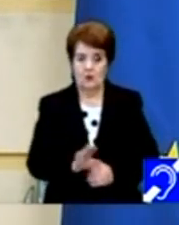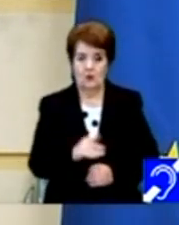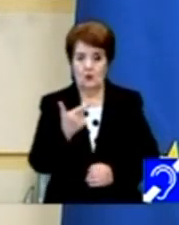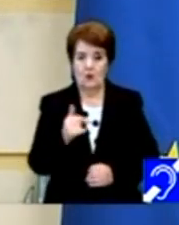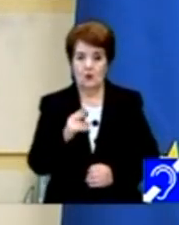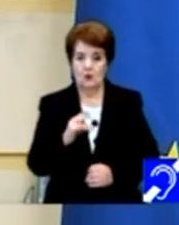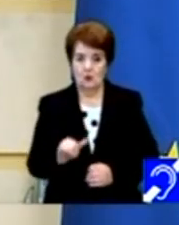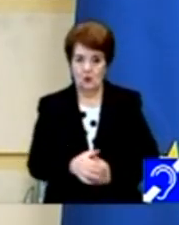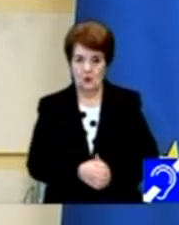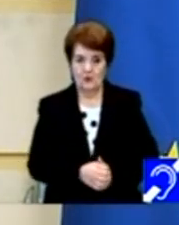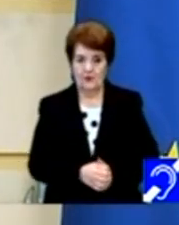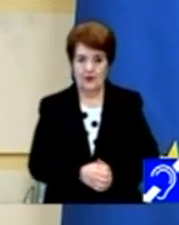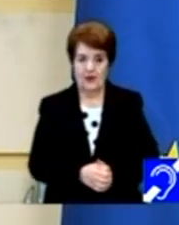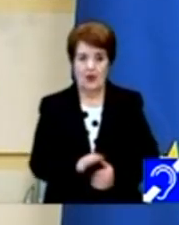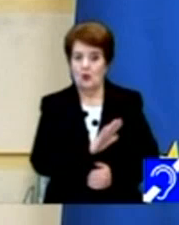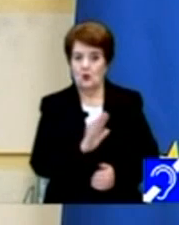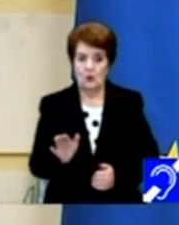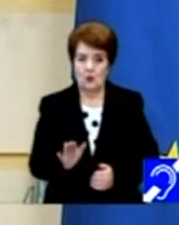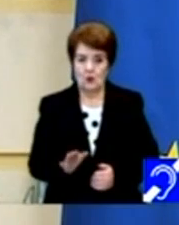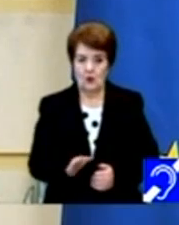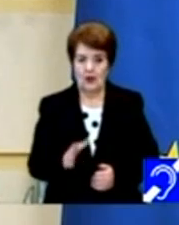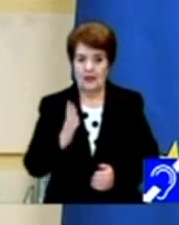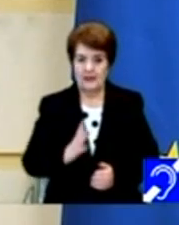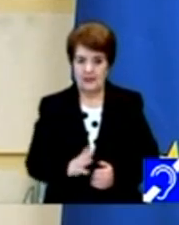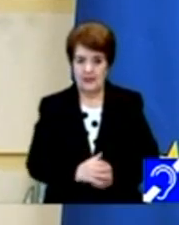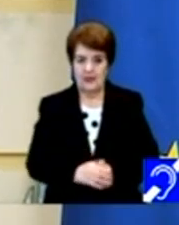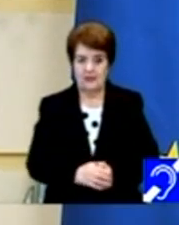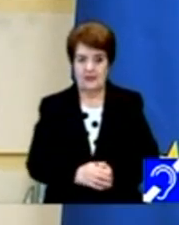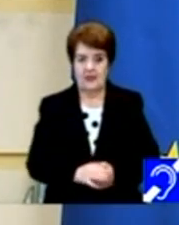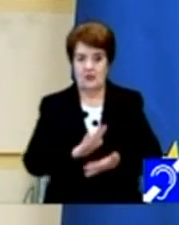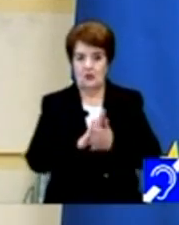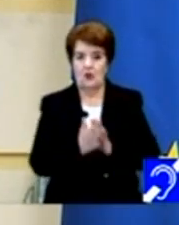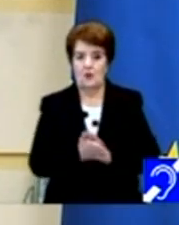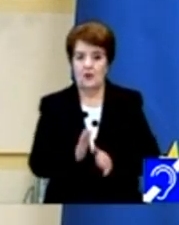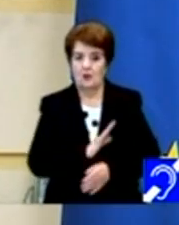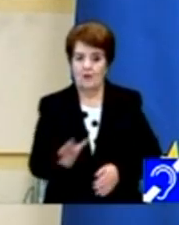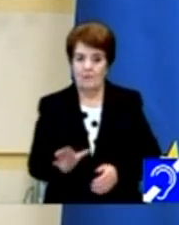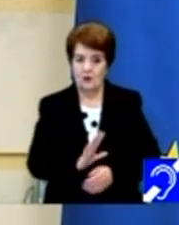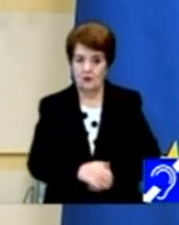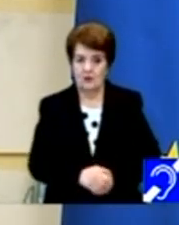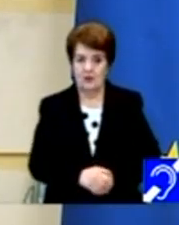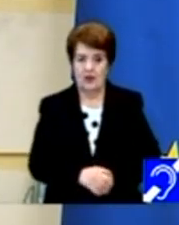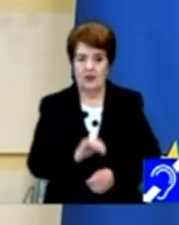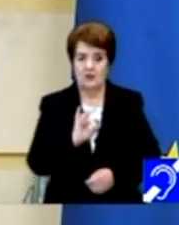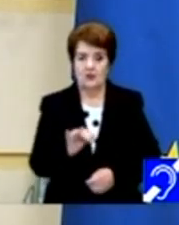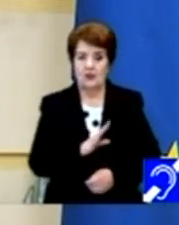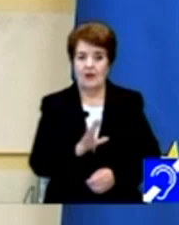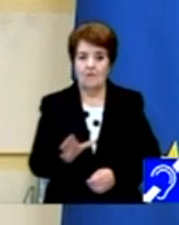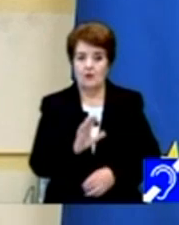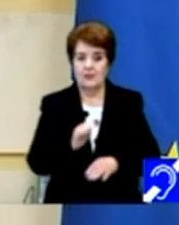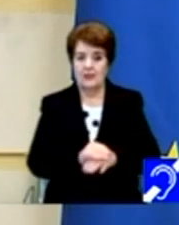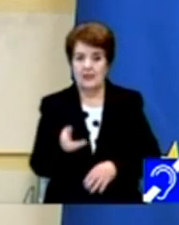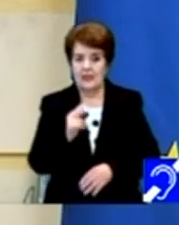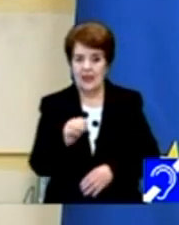Grosu, nu a existat circumstanțe, nu au existat circumstanțe și nu au existat datele,